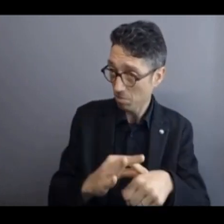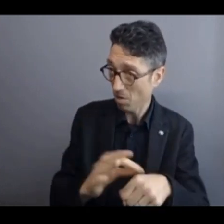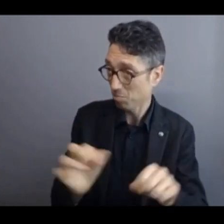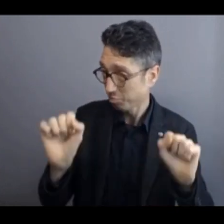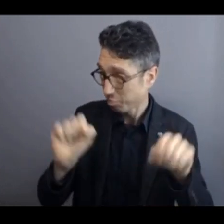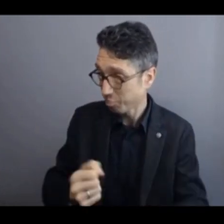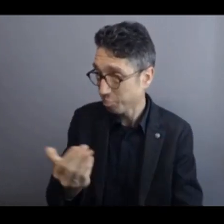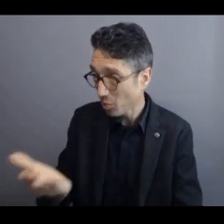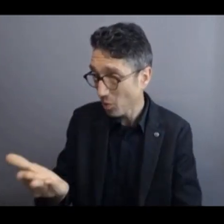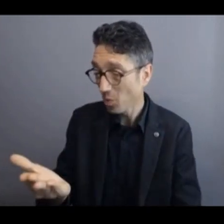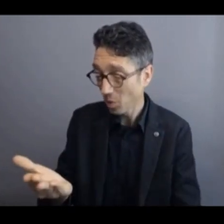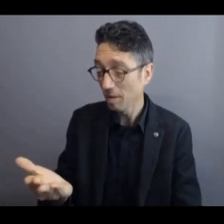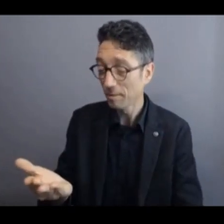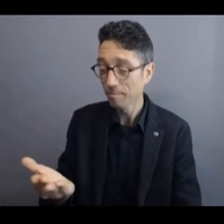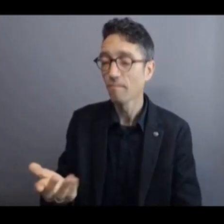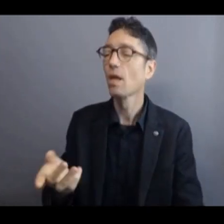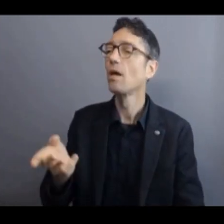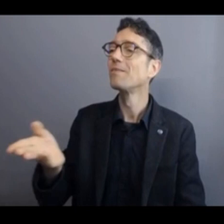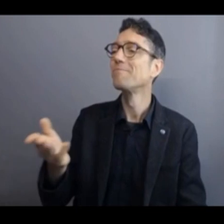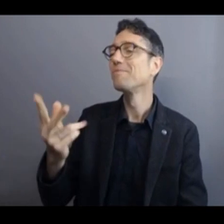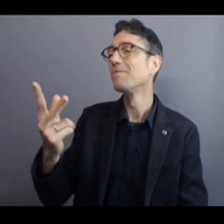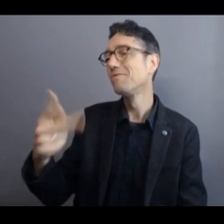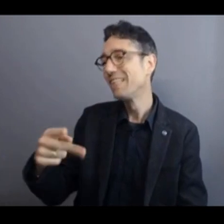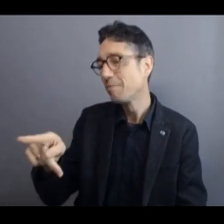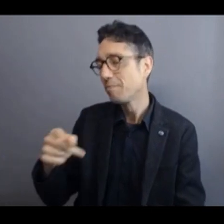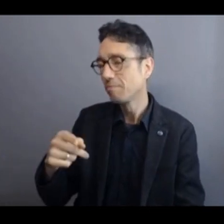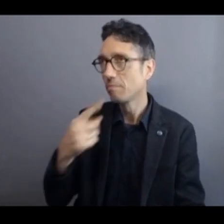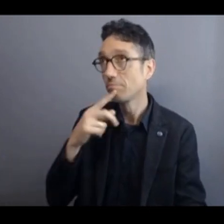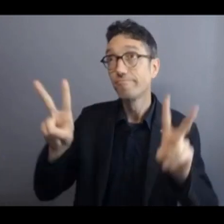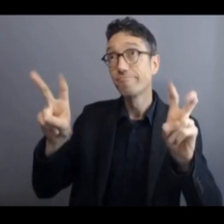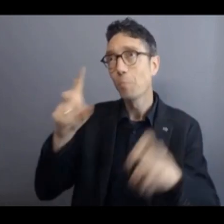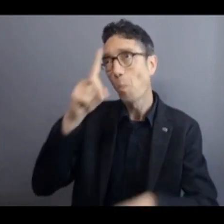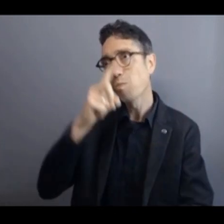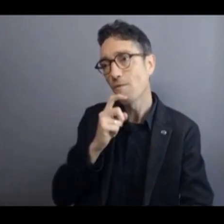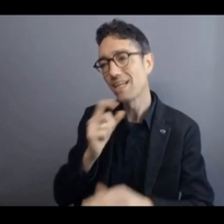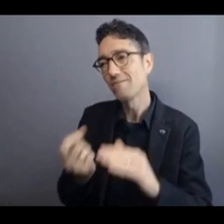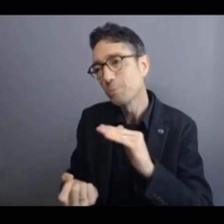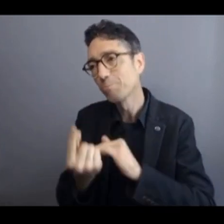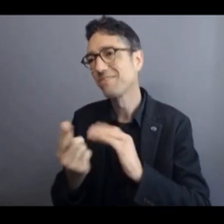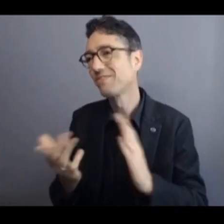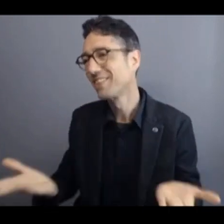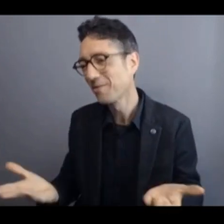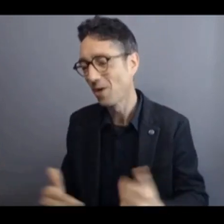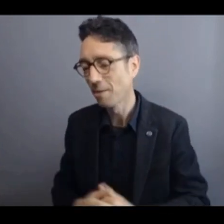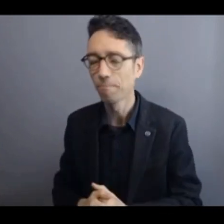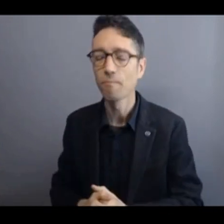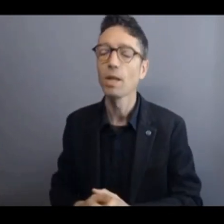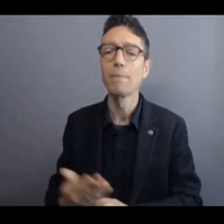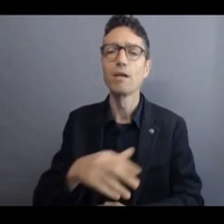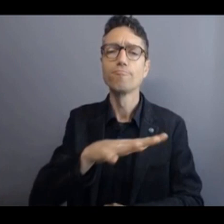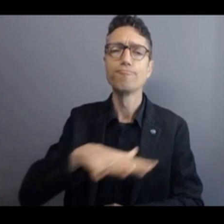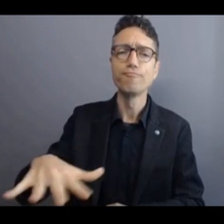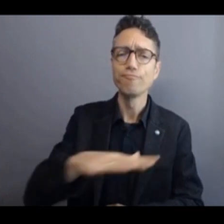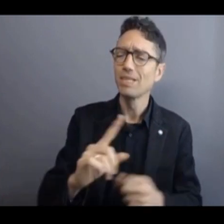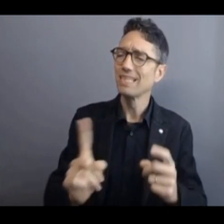de profil spécifique, mais aujourd'hui, comment on garantit une bonne expérience client et comment on garantit